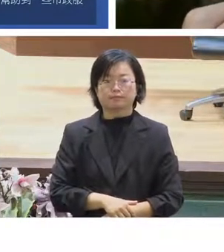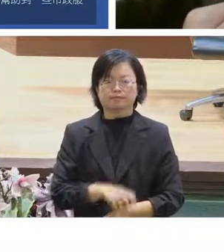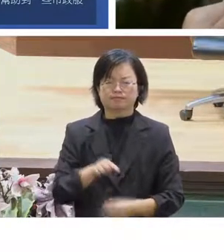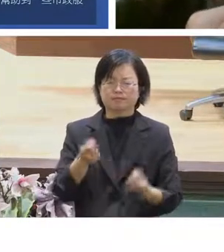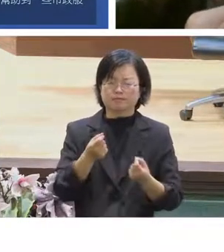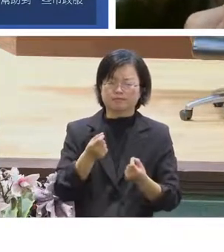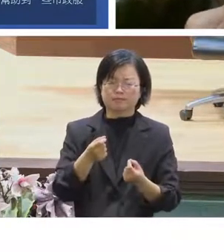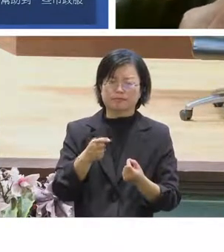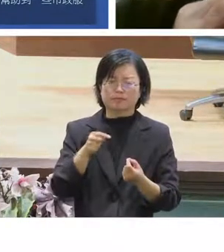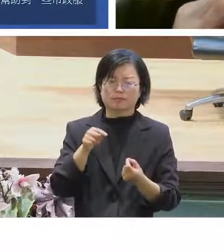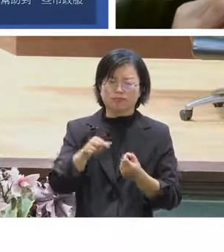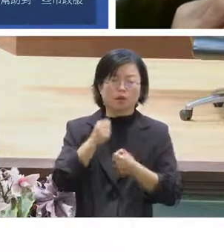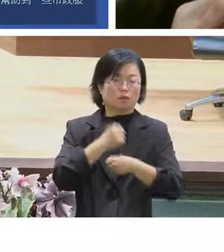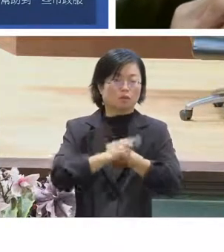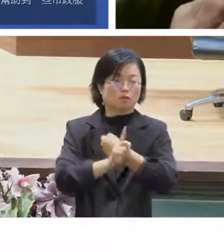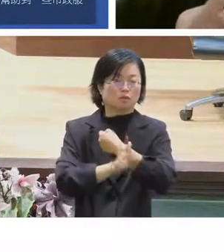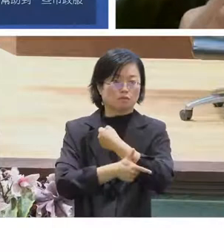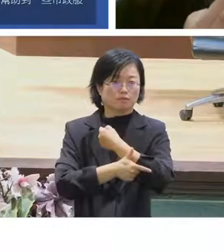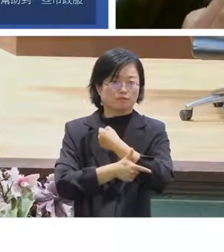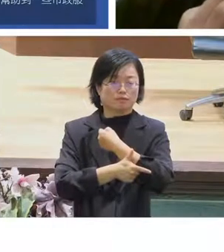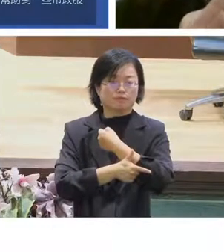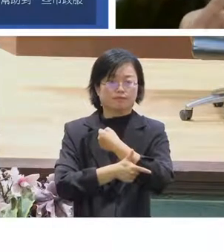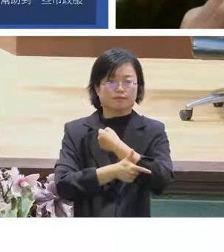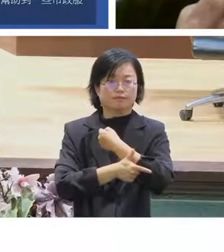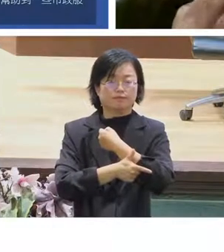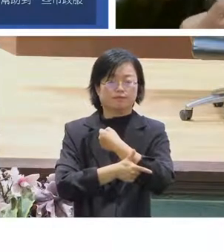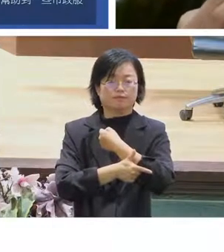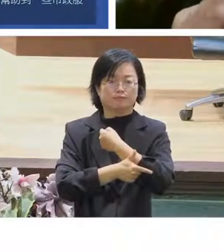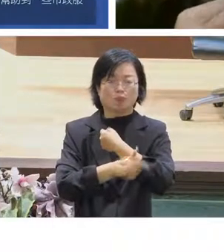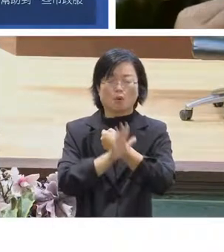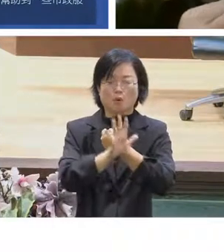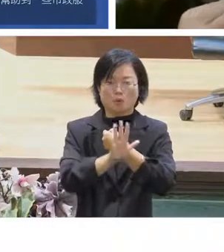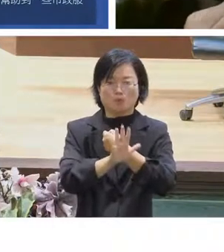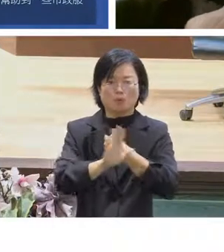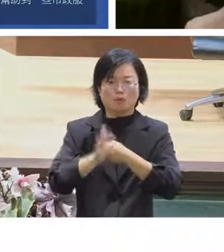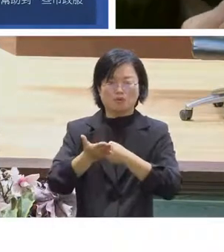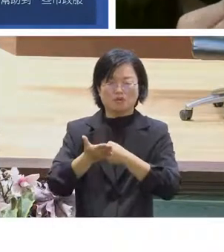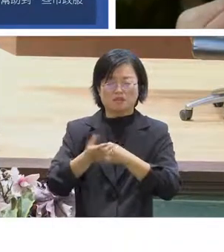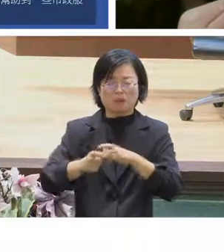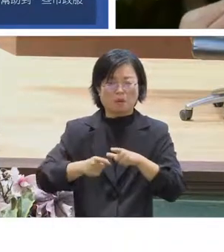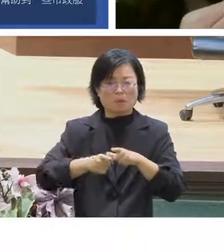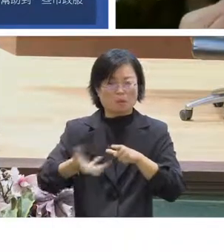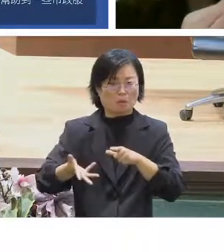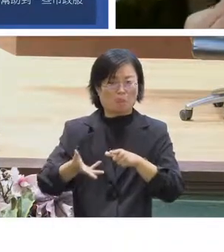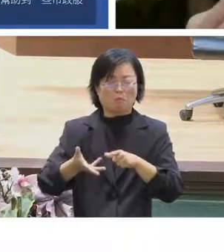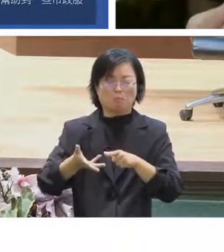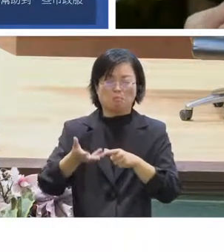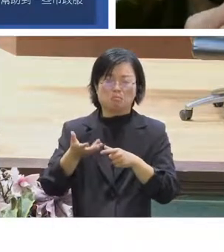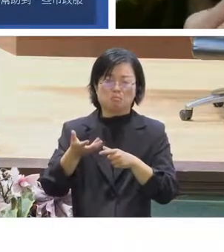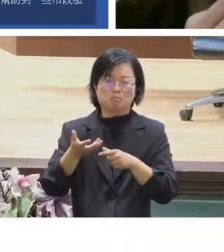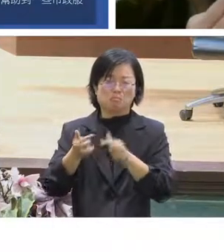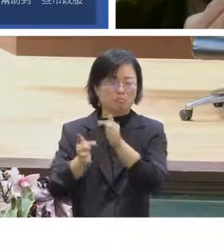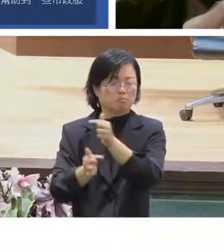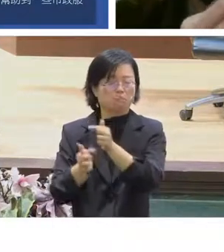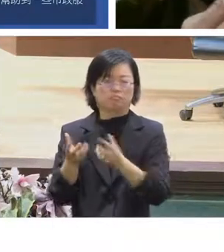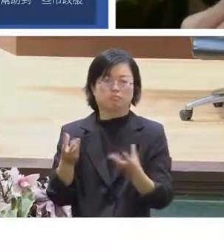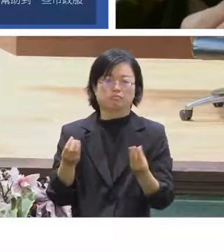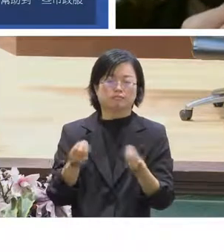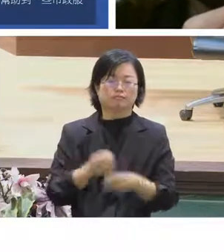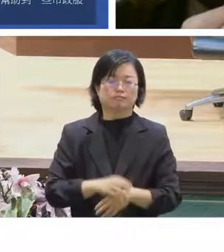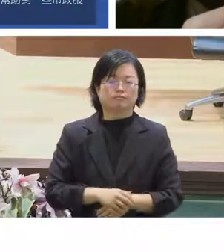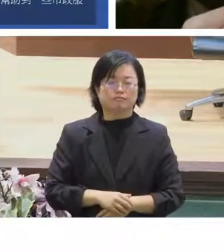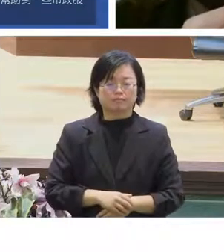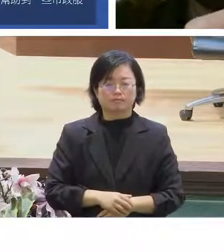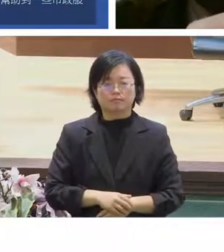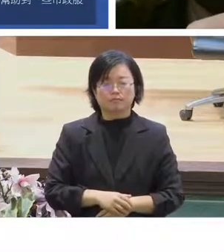是没有一个很公共或是开放的面向。所以其实我可以补充多一点一个这